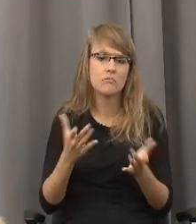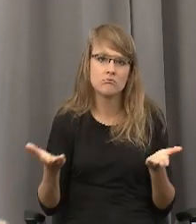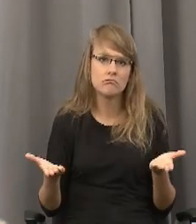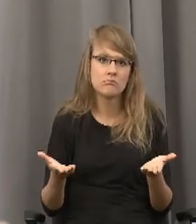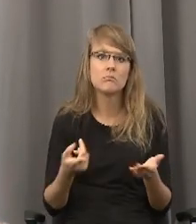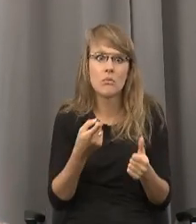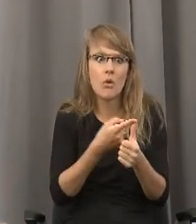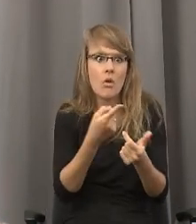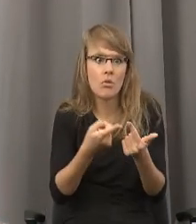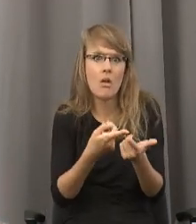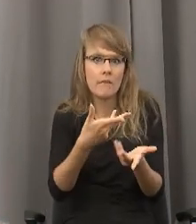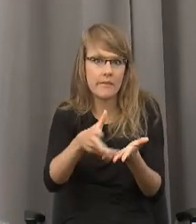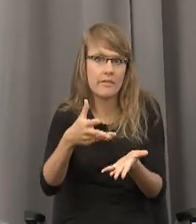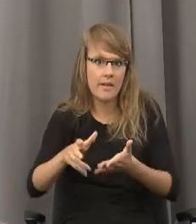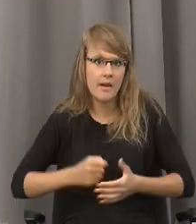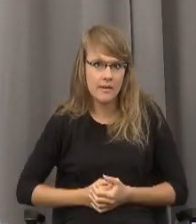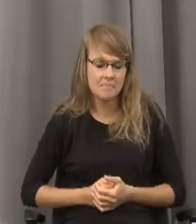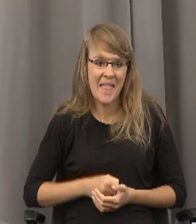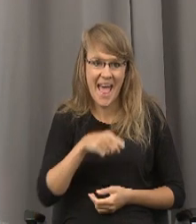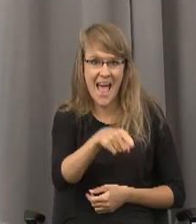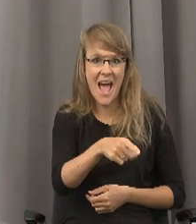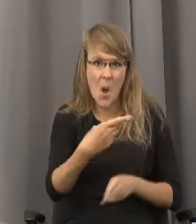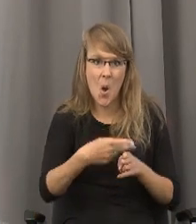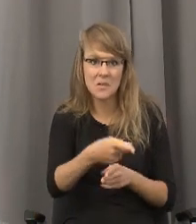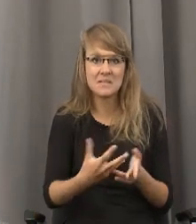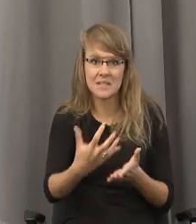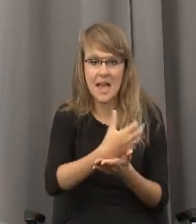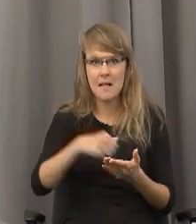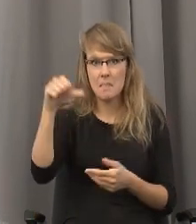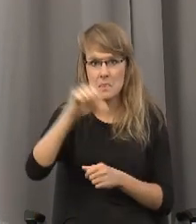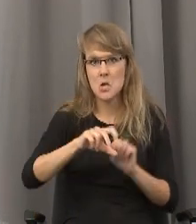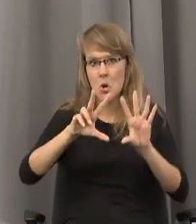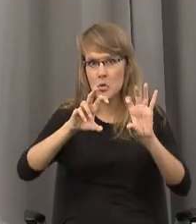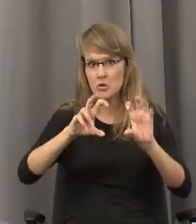jak to już są koszty. Dochód chorego jest 1800 zł.